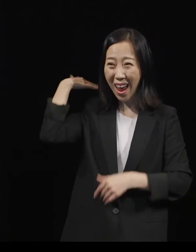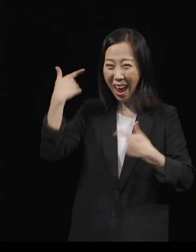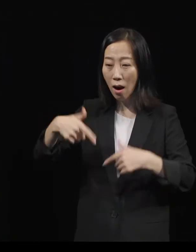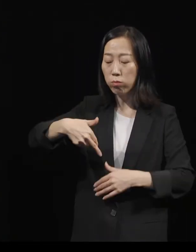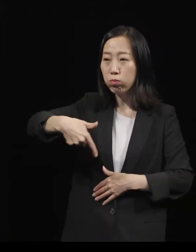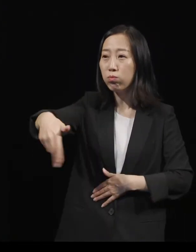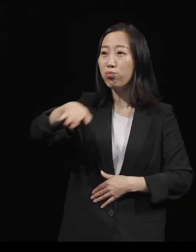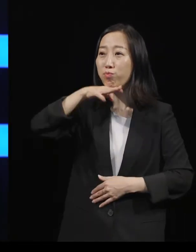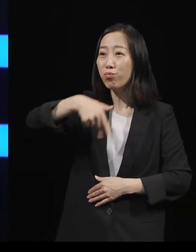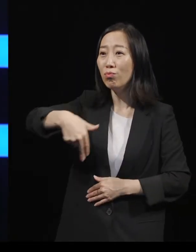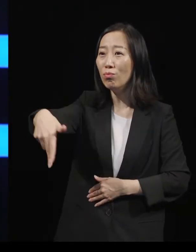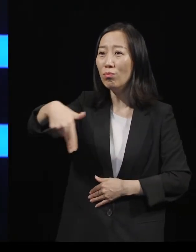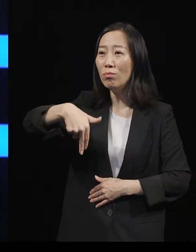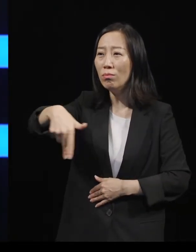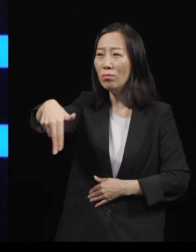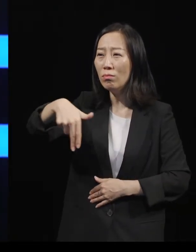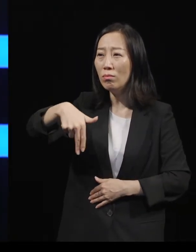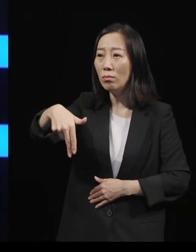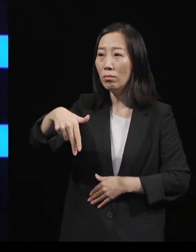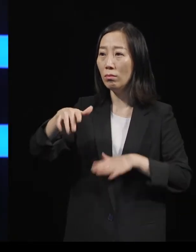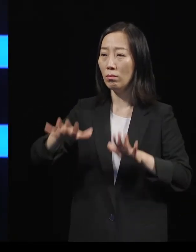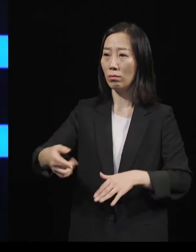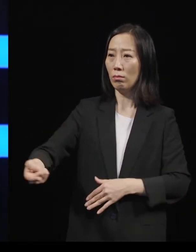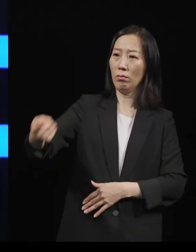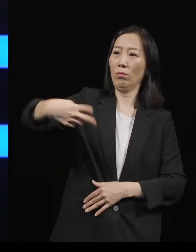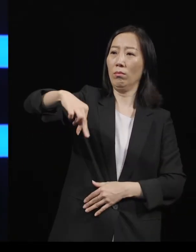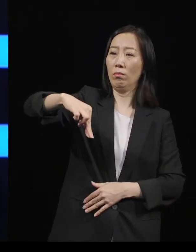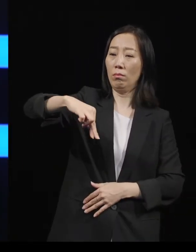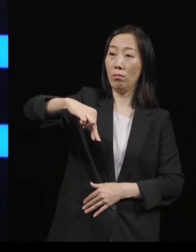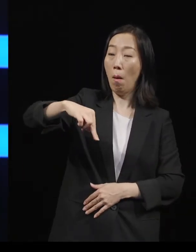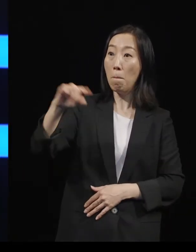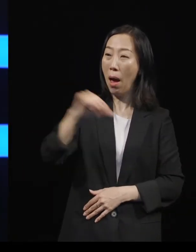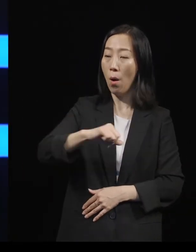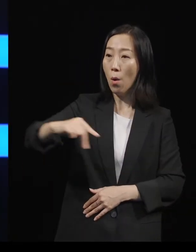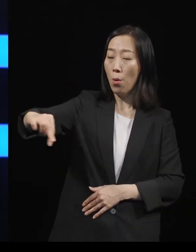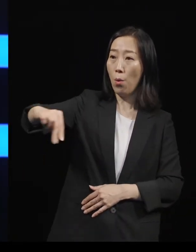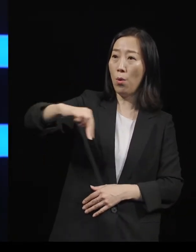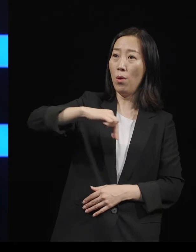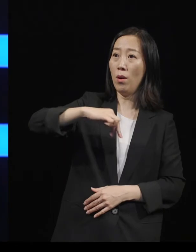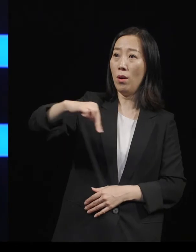가던 그 아이가 뒤로 갈 때는 한순간 정말 빨리 가더라고요.